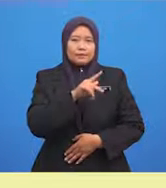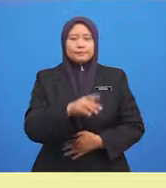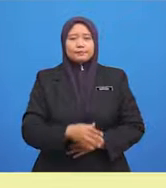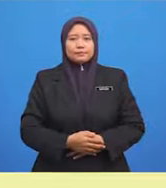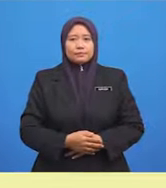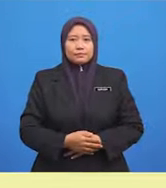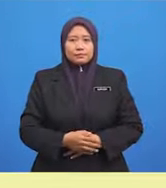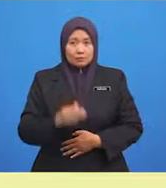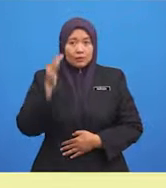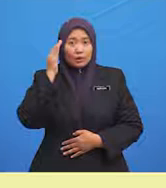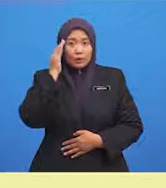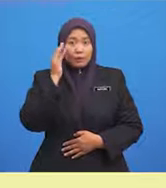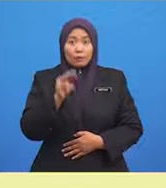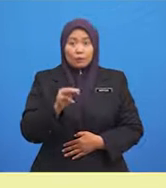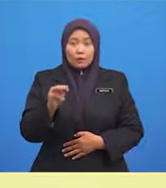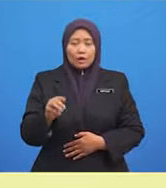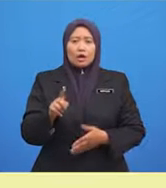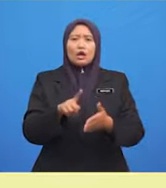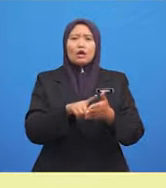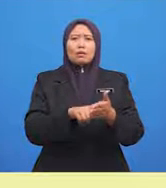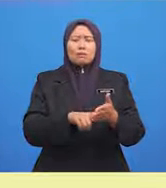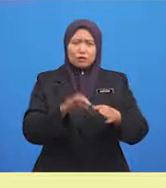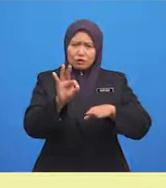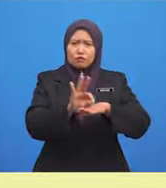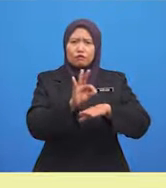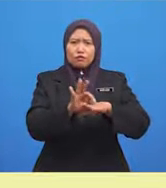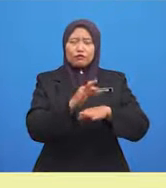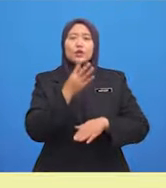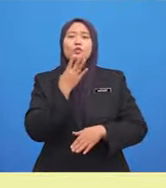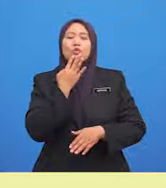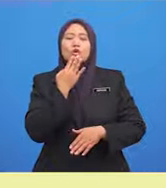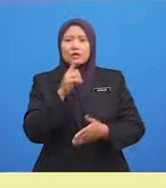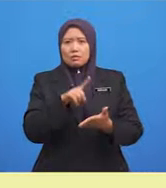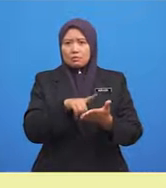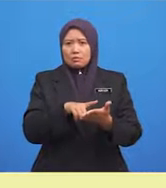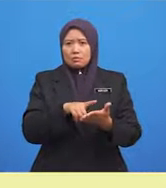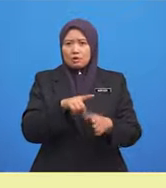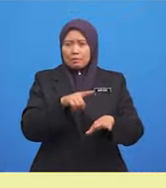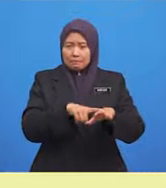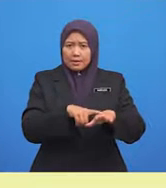Tahukah murid-murid apakah fungsi warna yang terdapat pada tong tersebut?